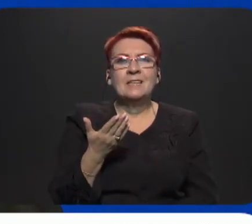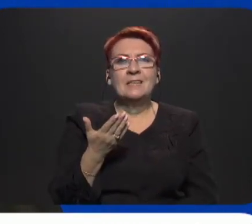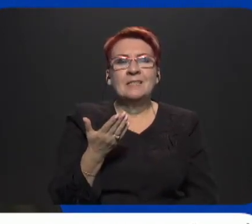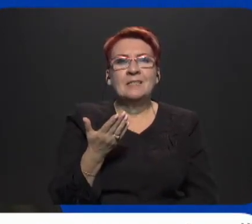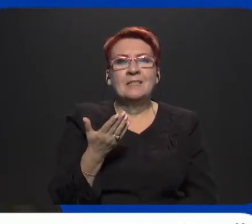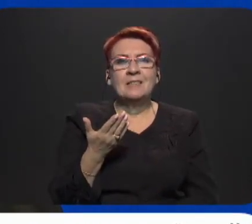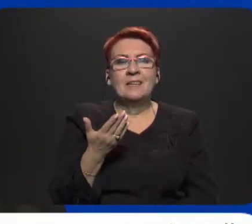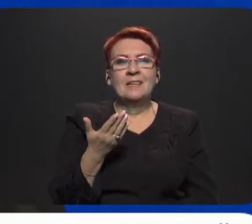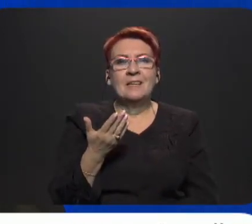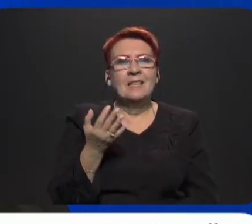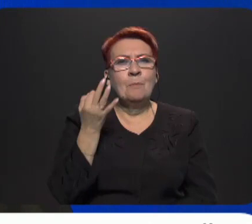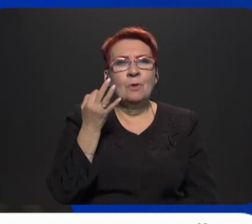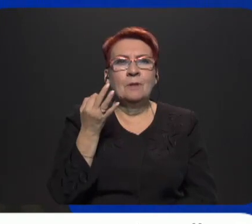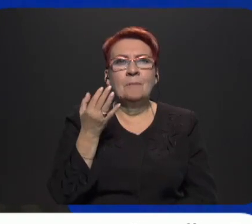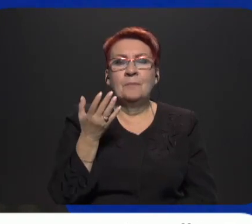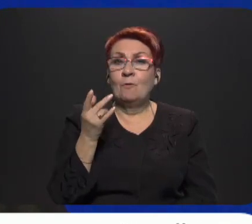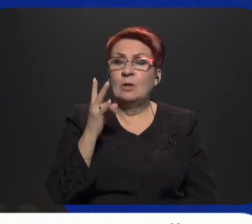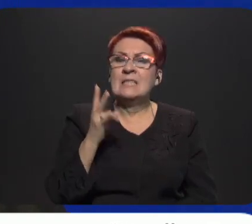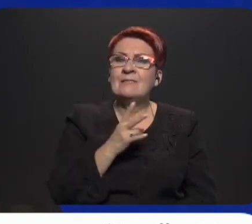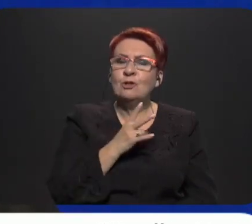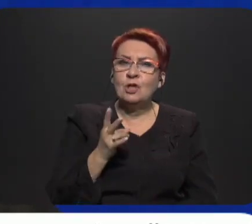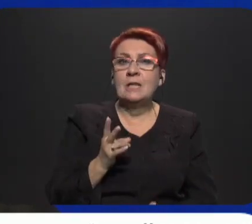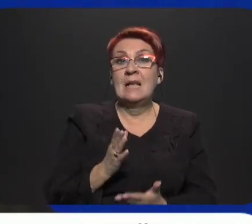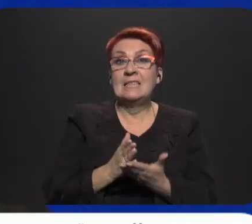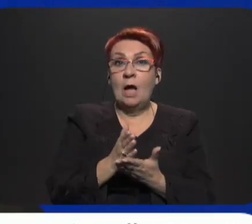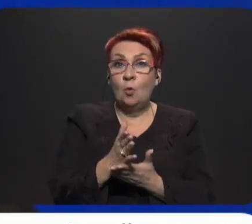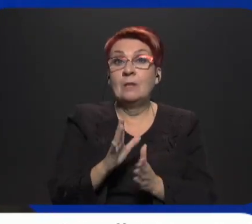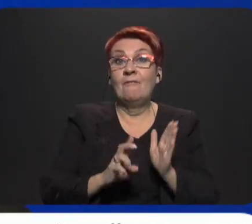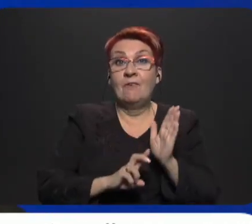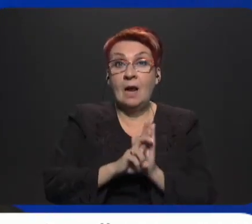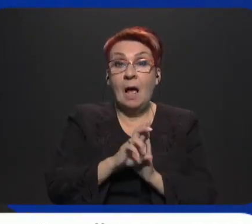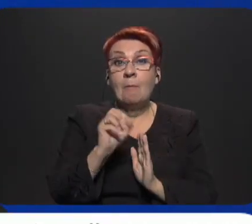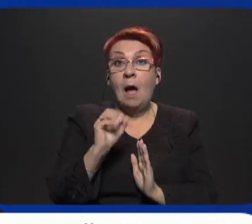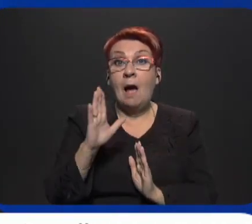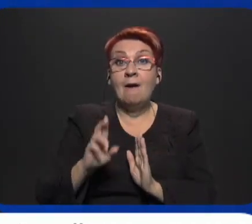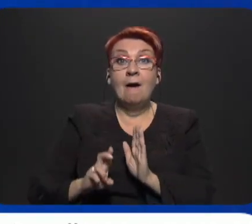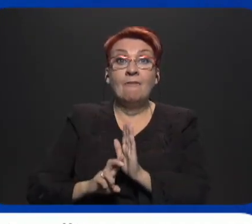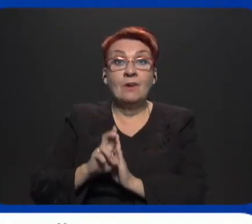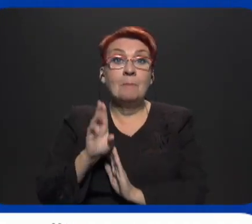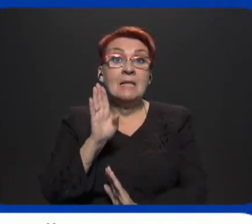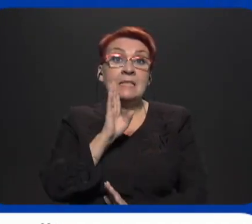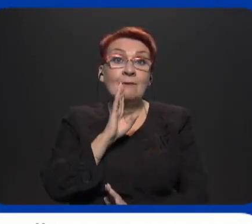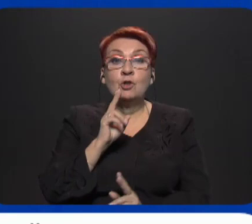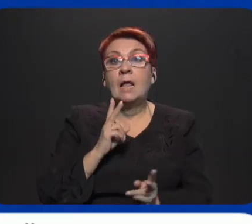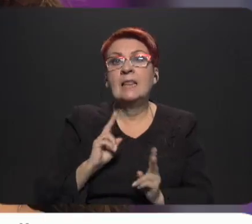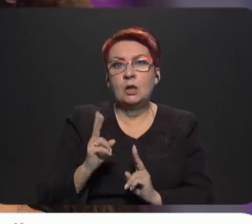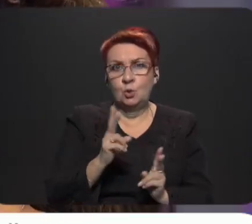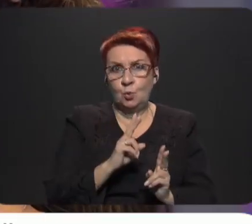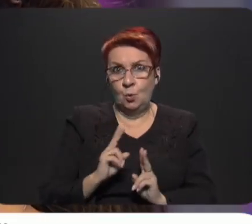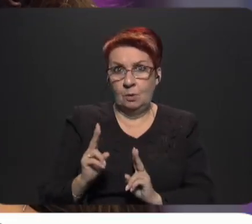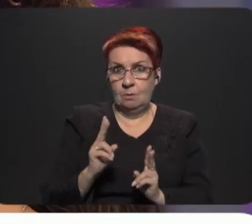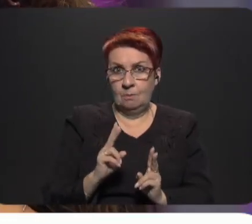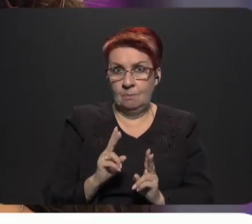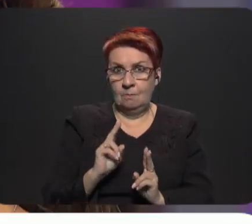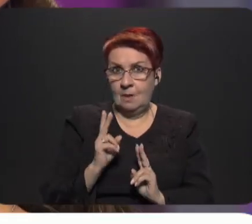Ну, якобы священник заходит в храм, а в храме девушка танцует.